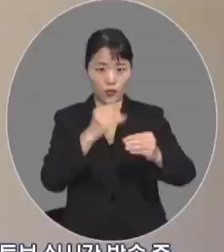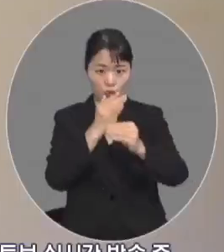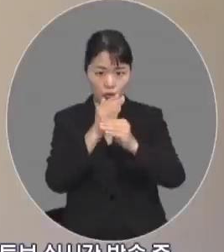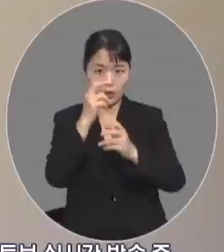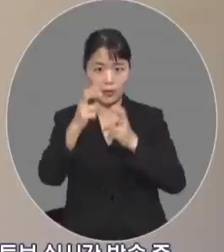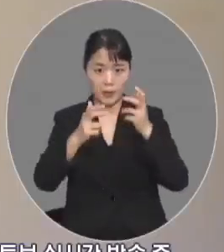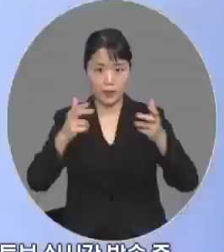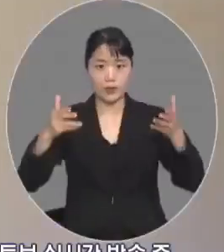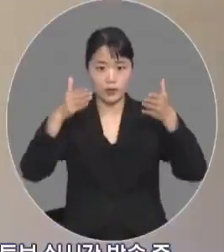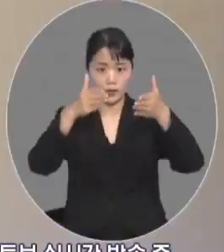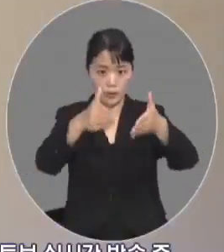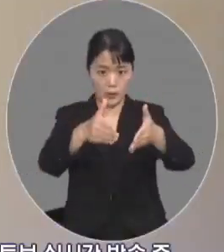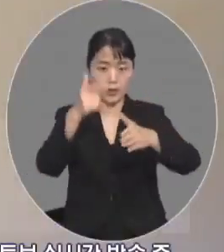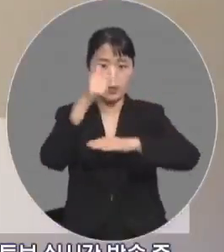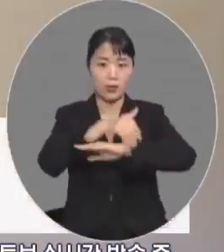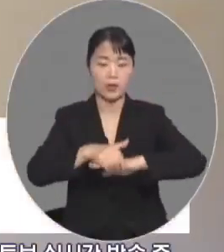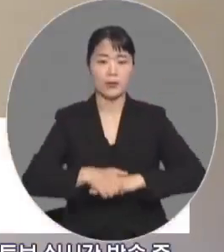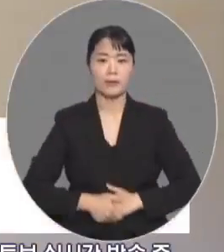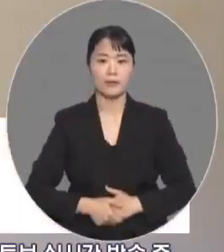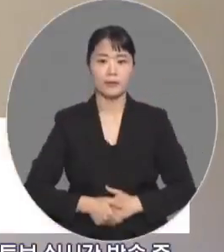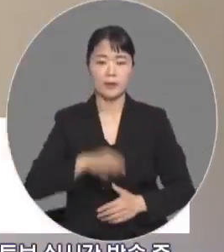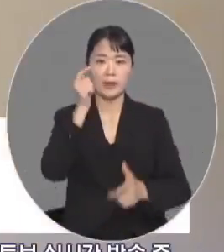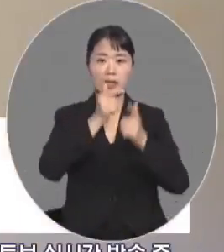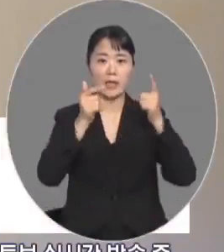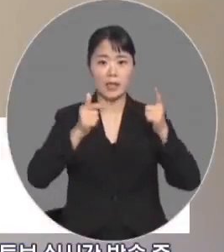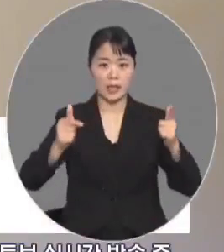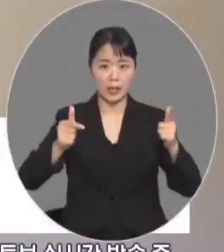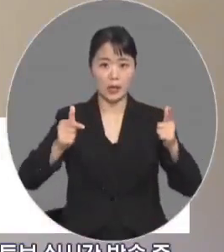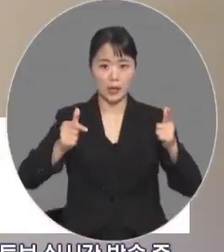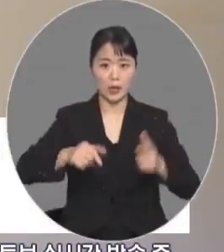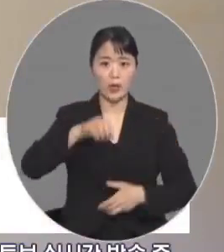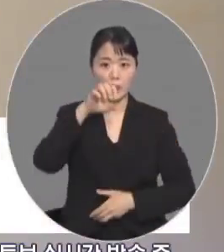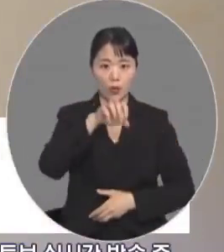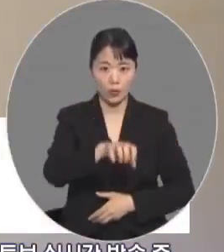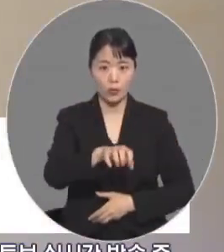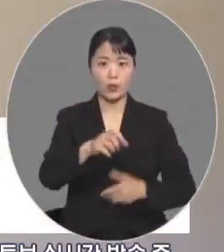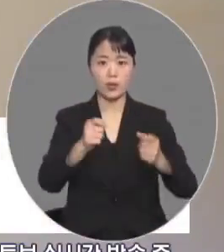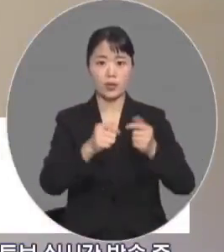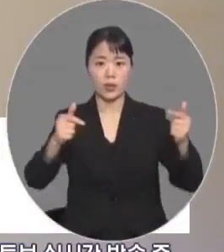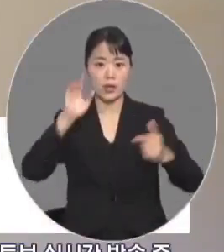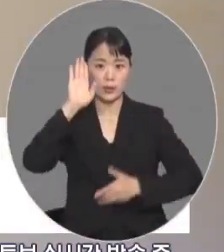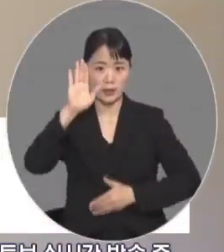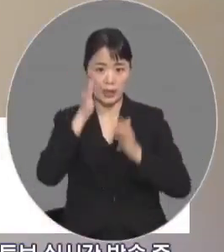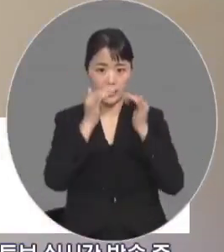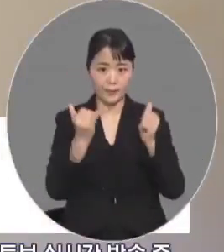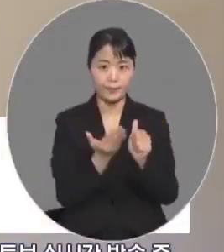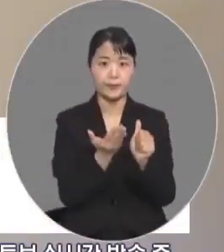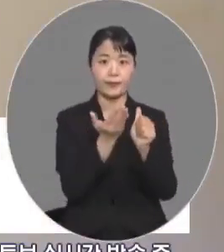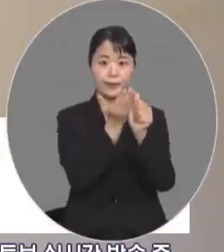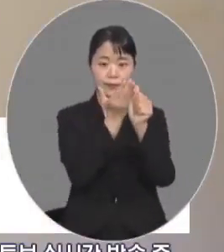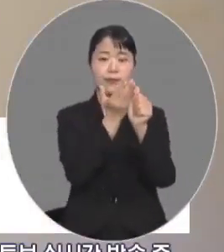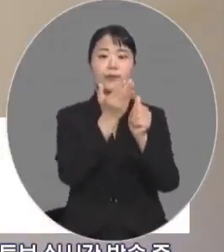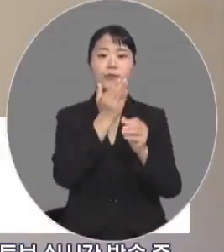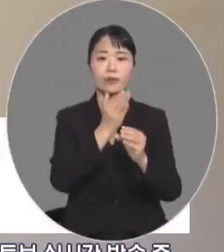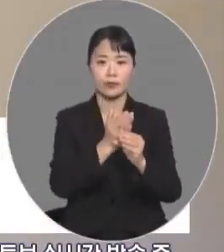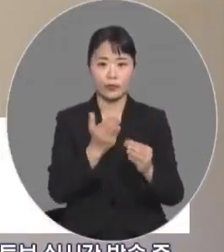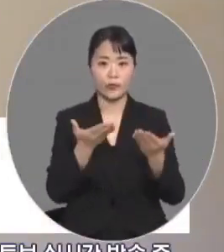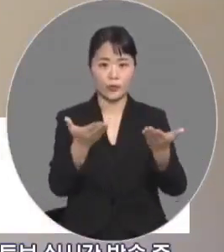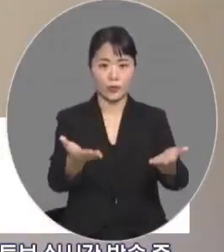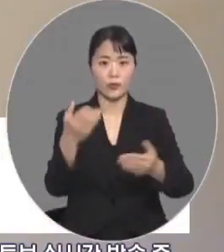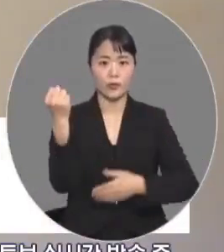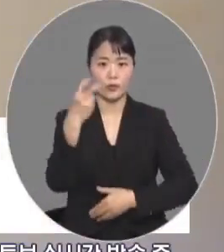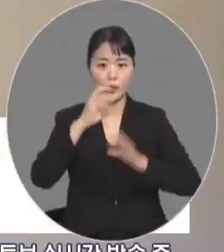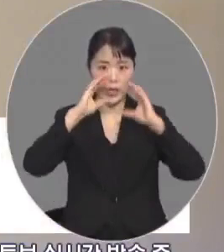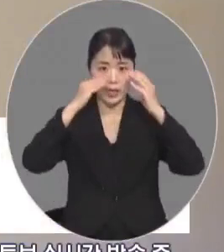기조입니다. 다양한 창의형 체험 공간을 늘려 미래 인재를 키우겠습니다. 어린이 독서체험관